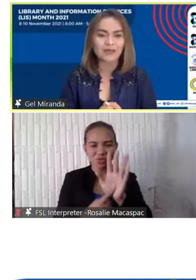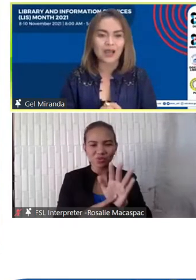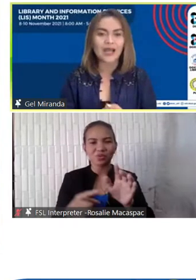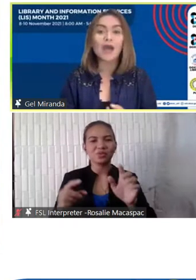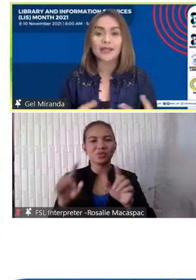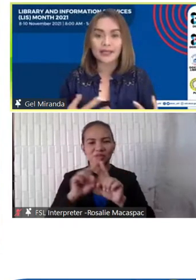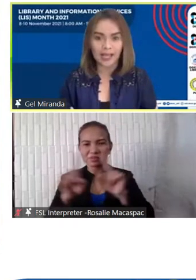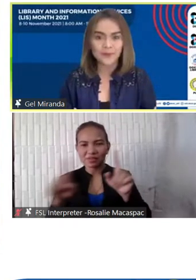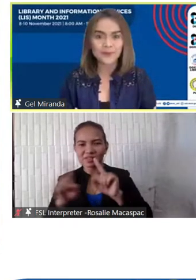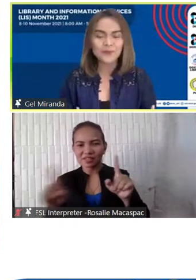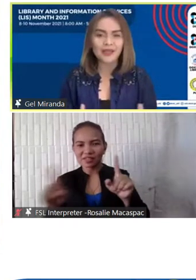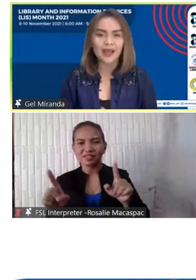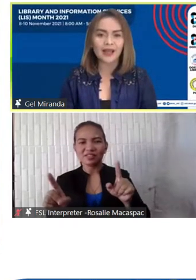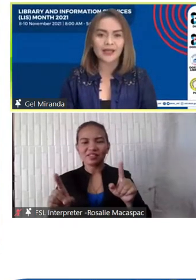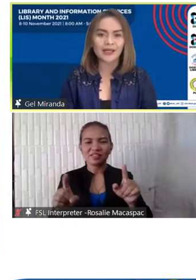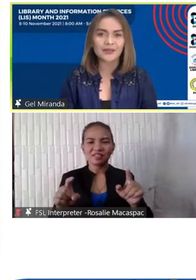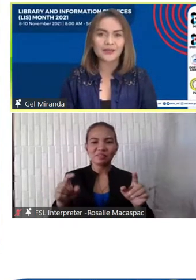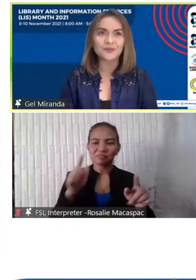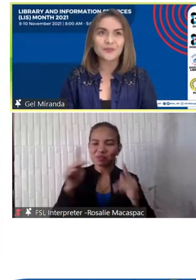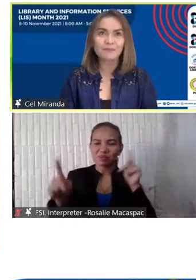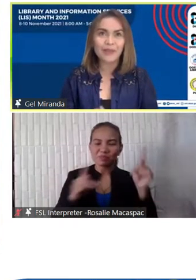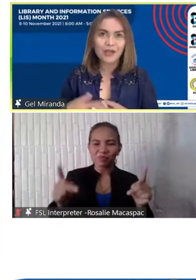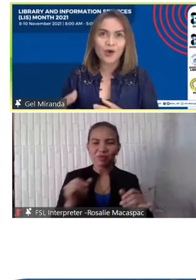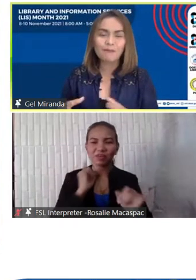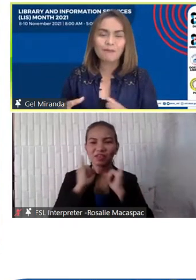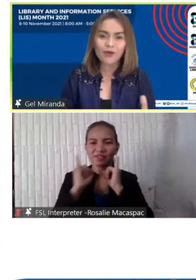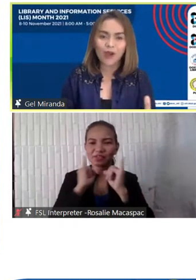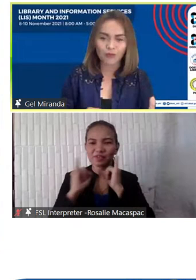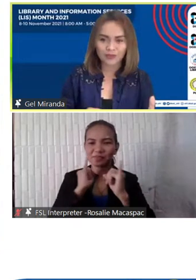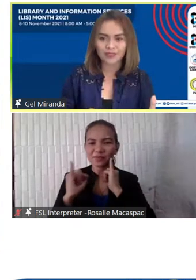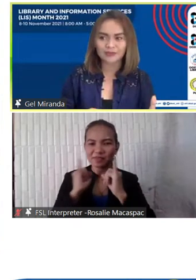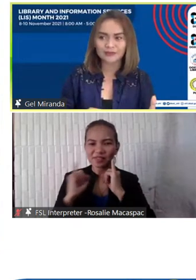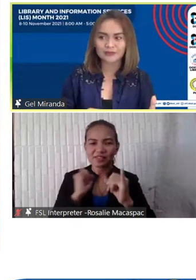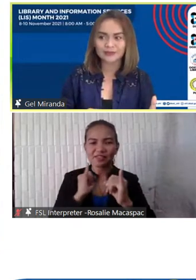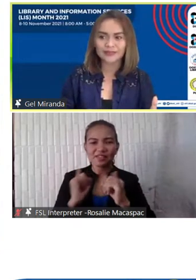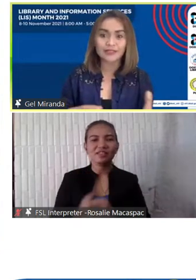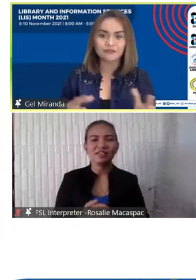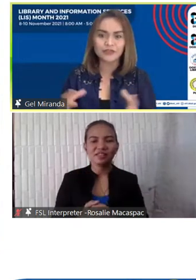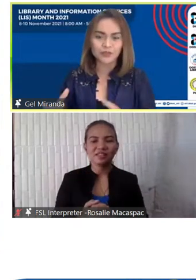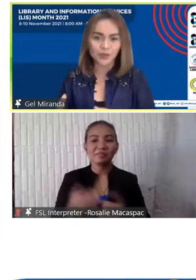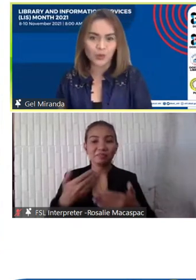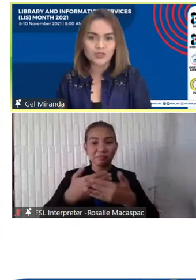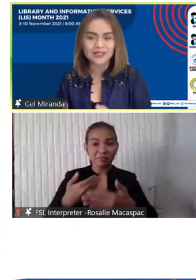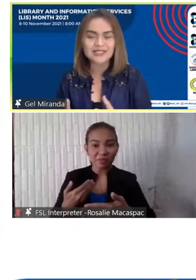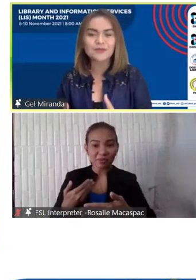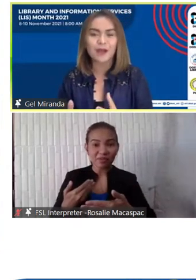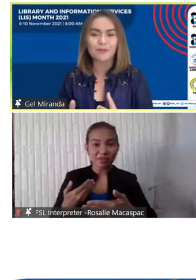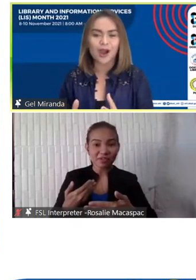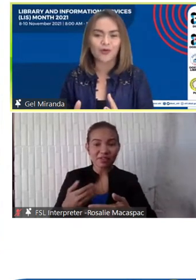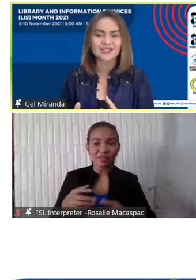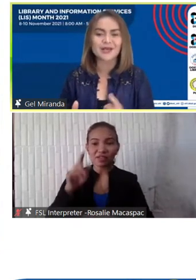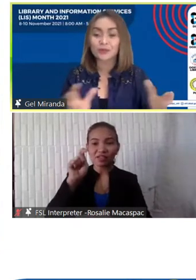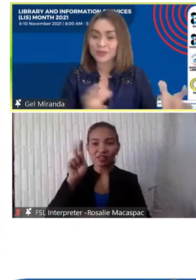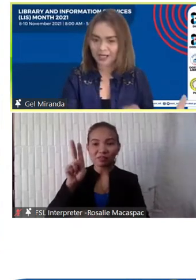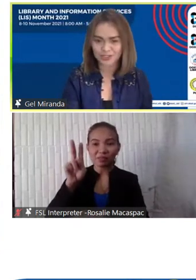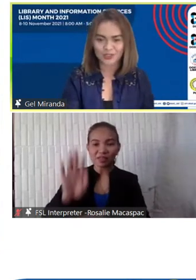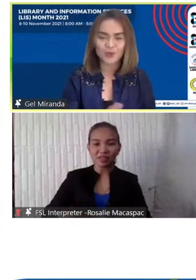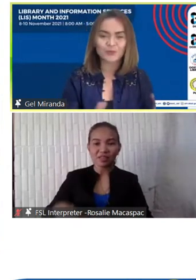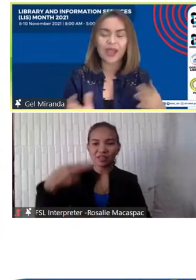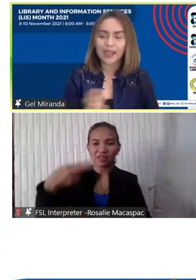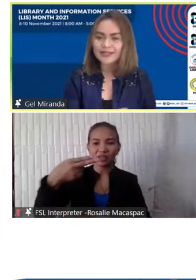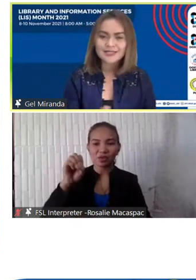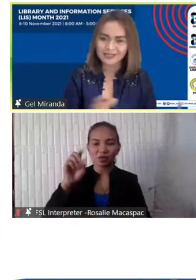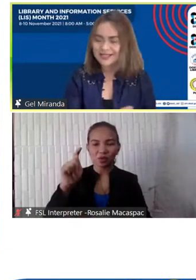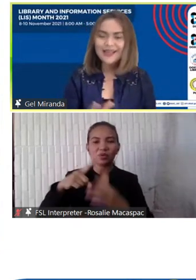aking mga nakapanayam. Pero bago ako naging television host, nagsimula po ako sa production.